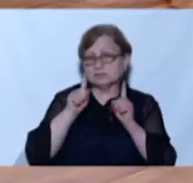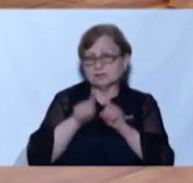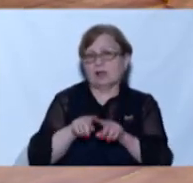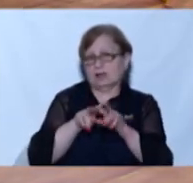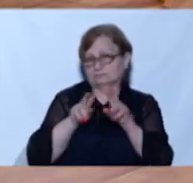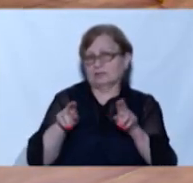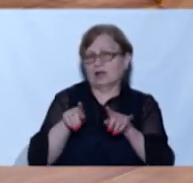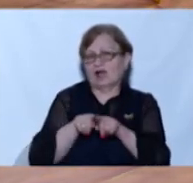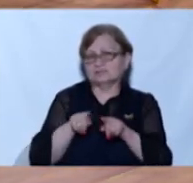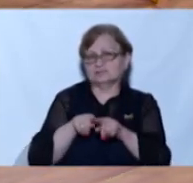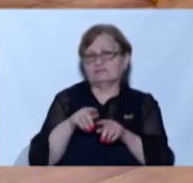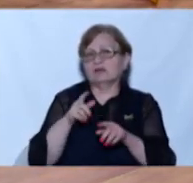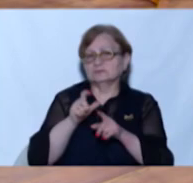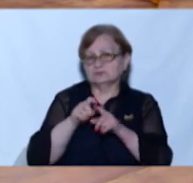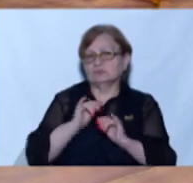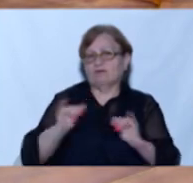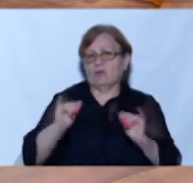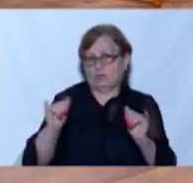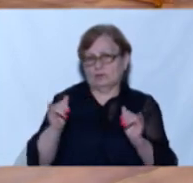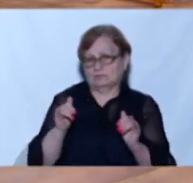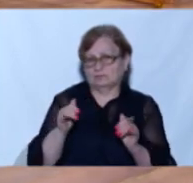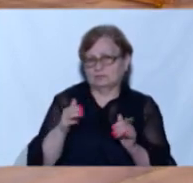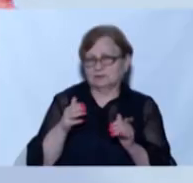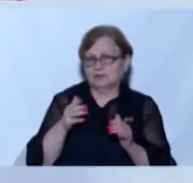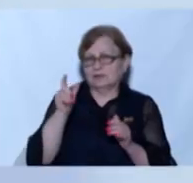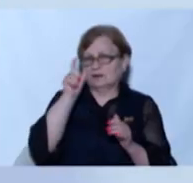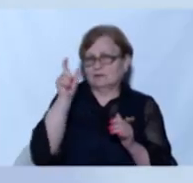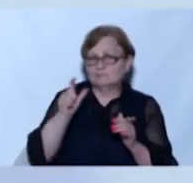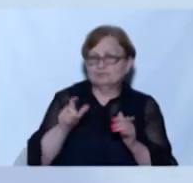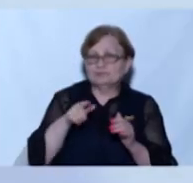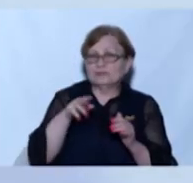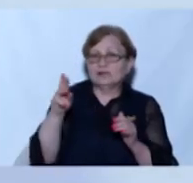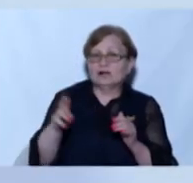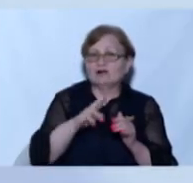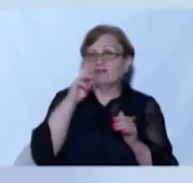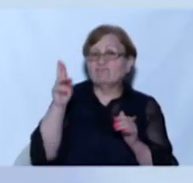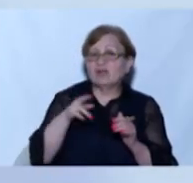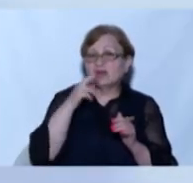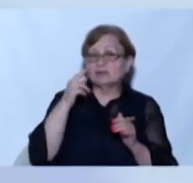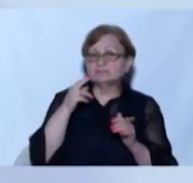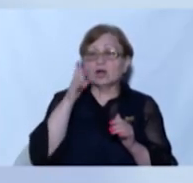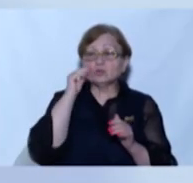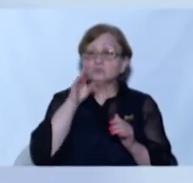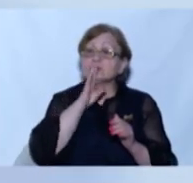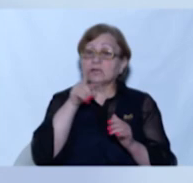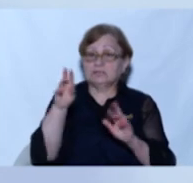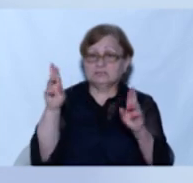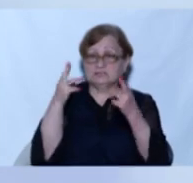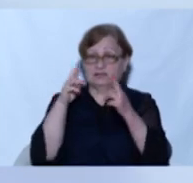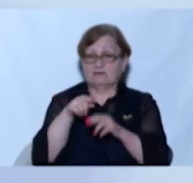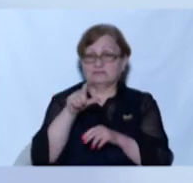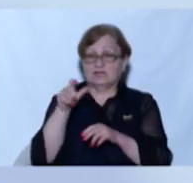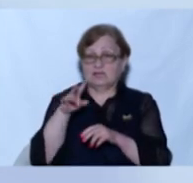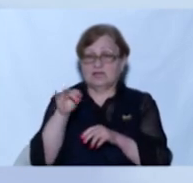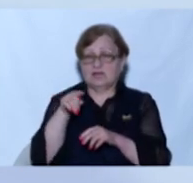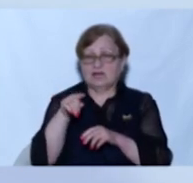უხვი წერალი და პოეტური პროზა. წაიკითხეთ ელის გველებთან ცეკვის სცენა. ეს პოეზია. ეს არ